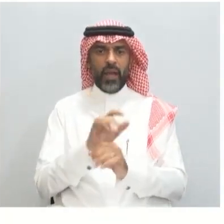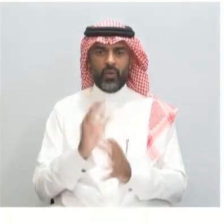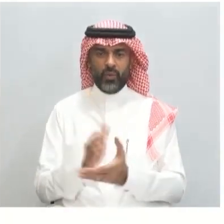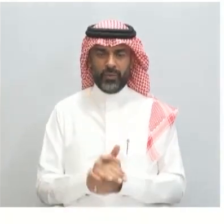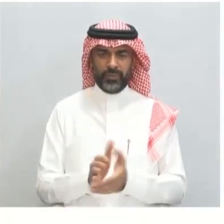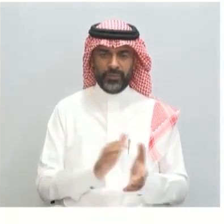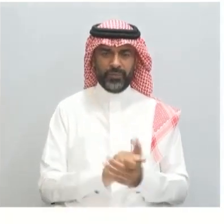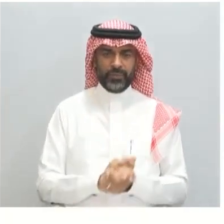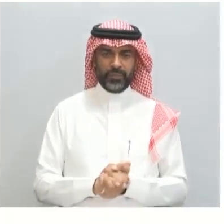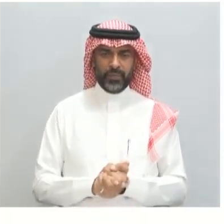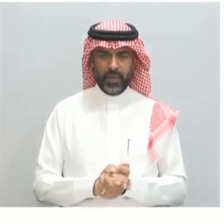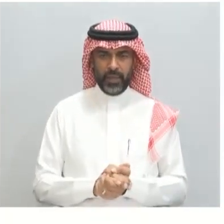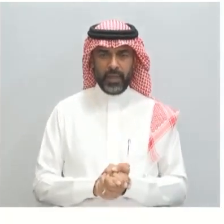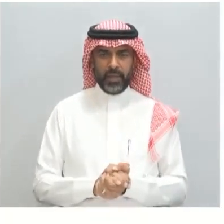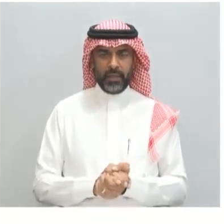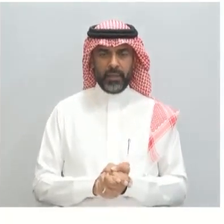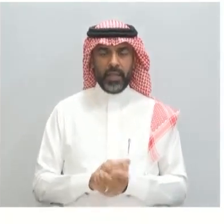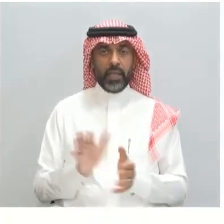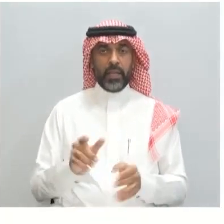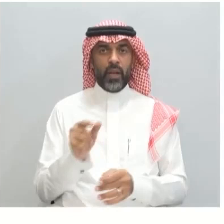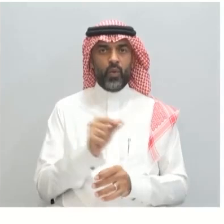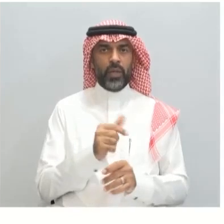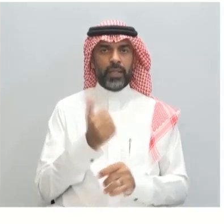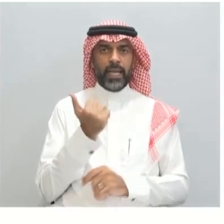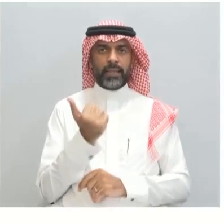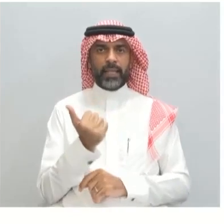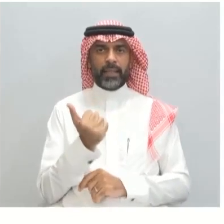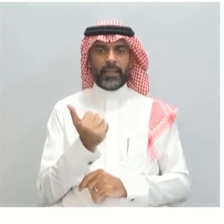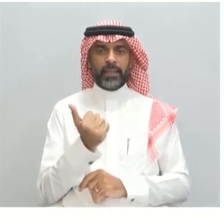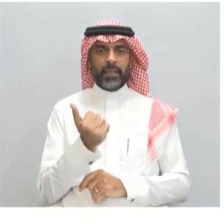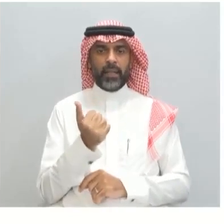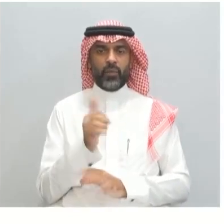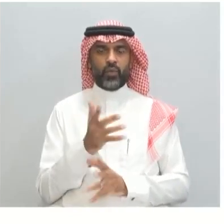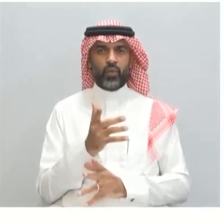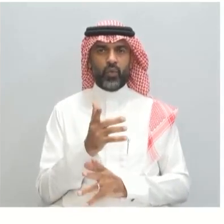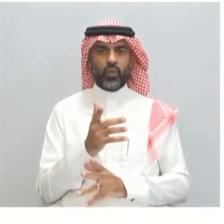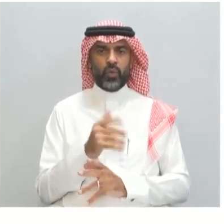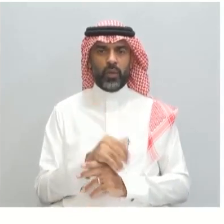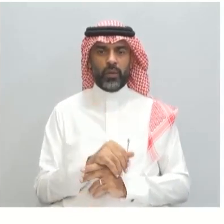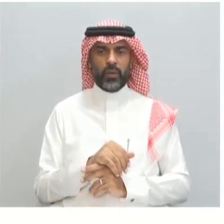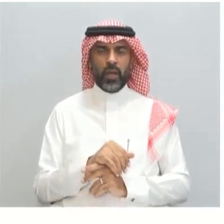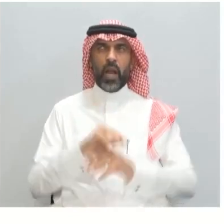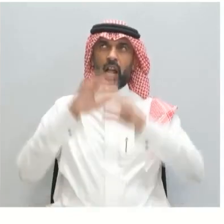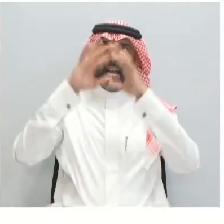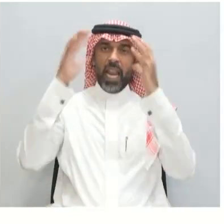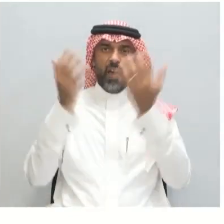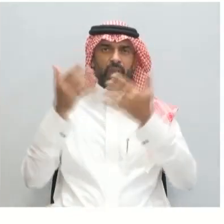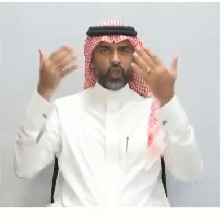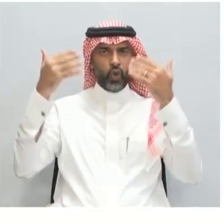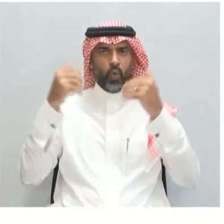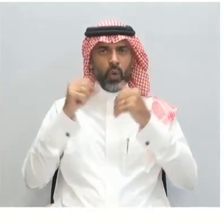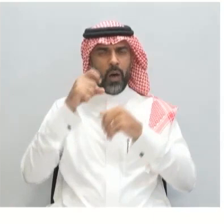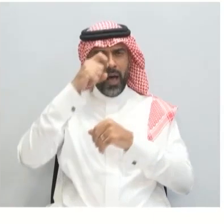ومن ثم انتقلت انا وانتم الى الوحده السادسه المكونه من مكونات الغلاف الجوي